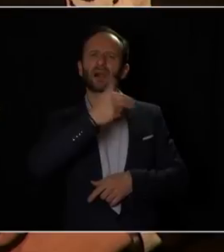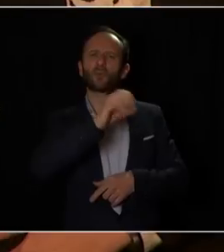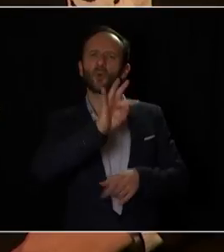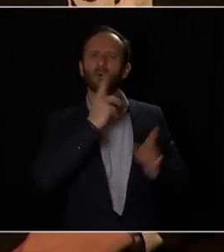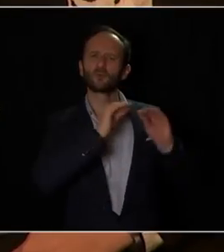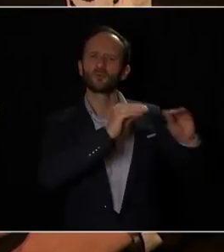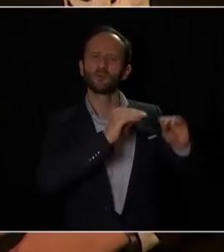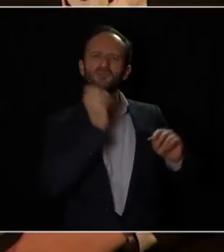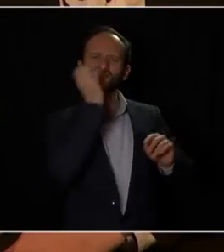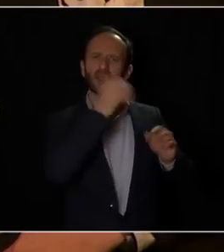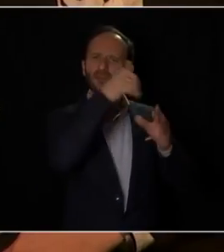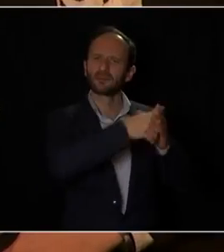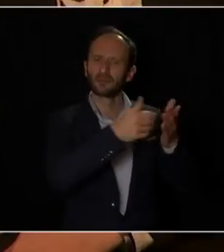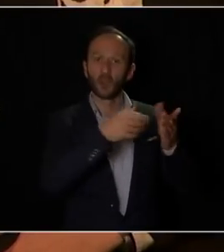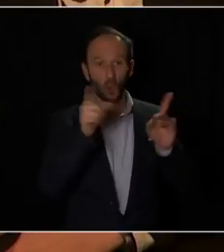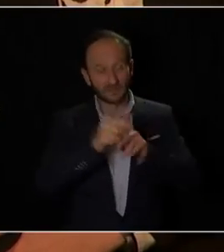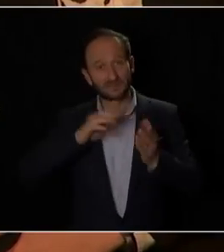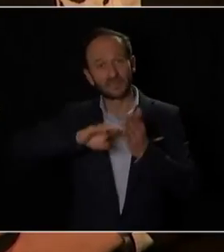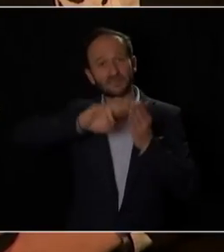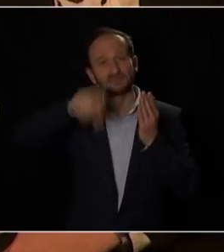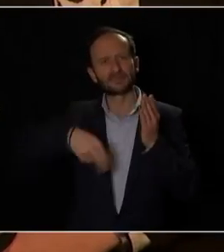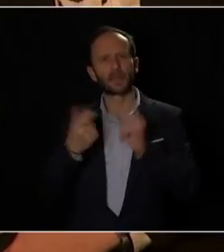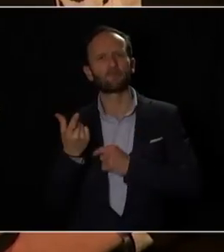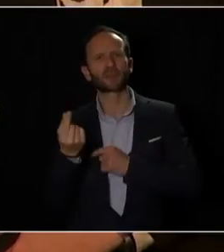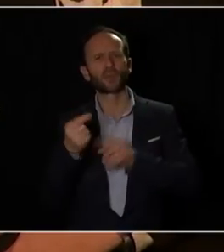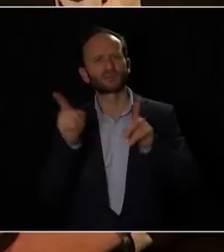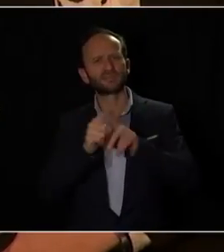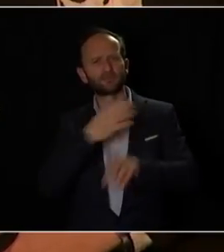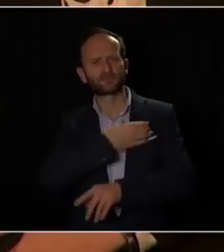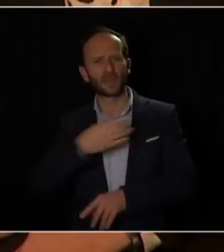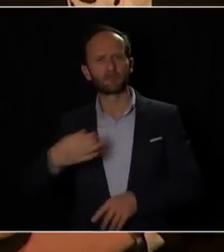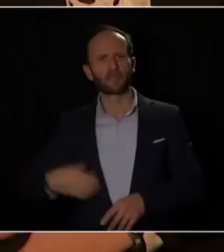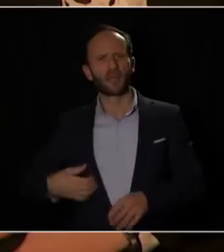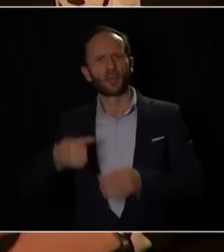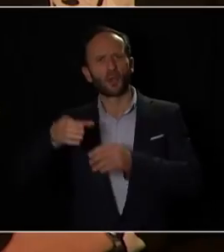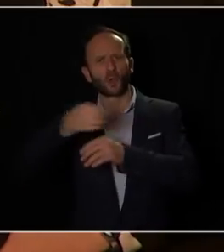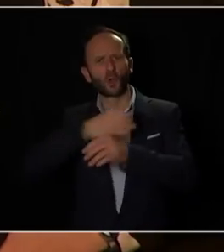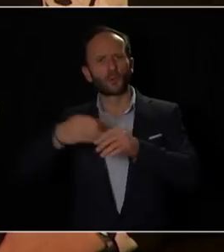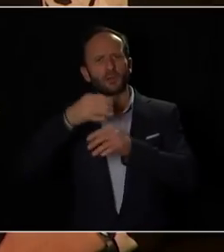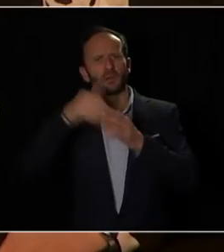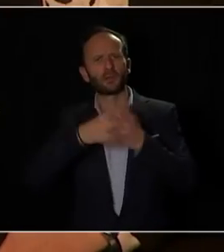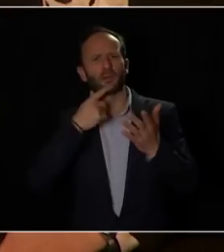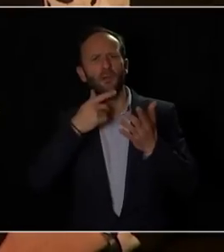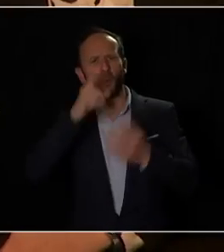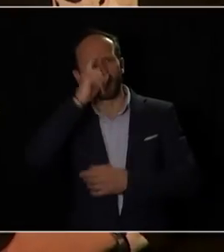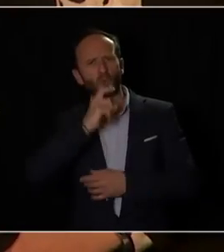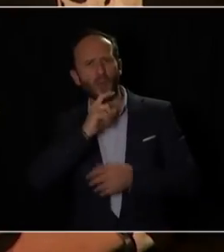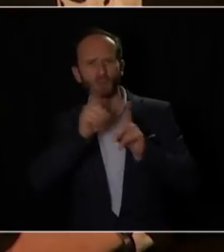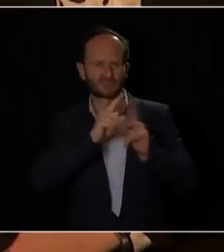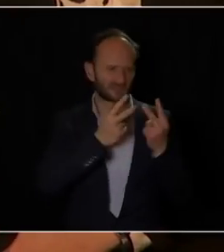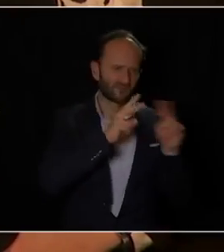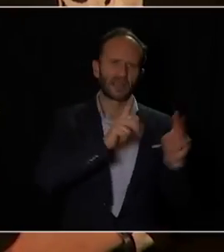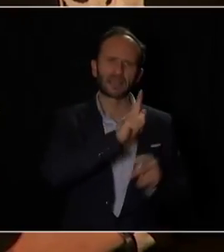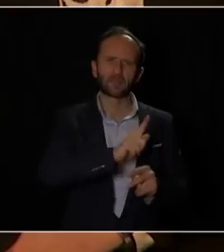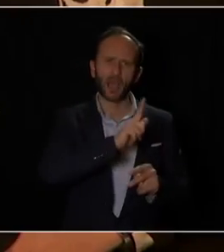j'ai aussi signé une convention de partenariat avec le maire de la commune de Guimarães au Portugal. dans le